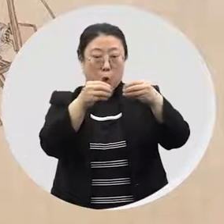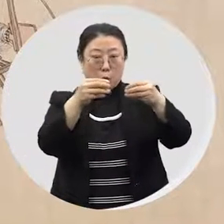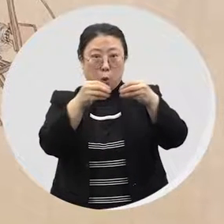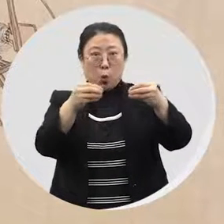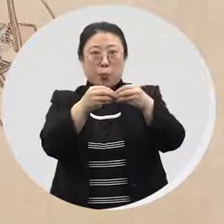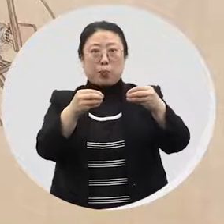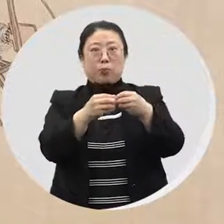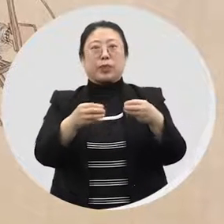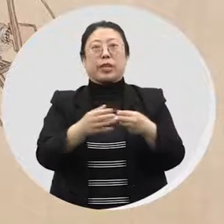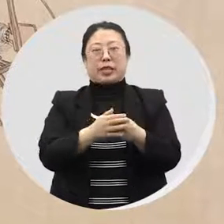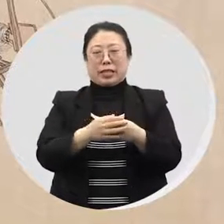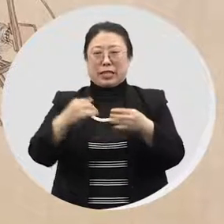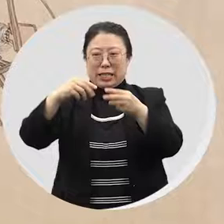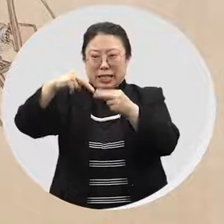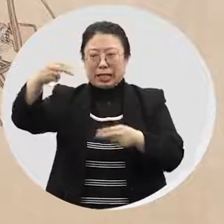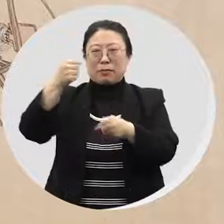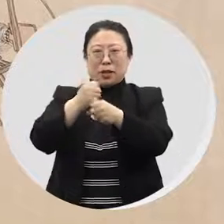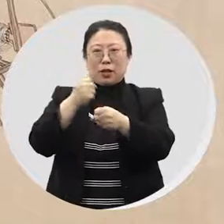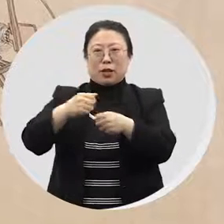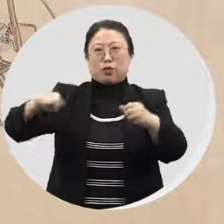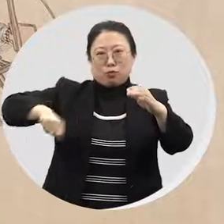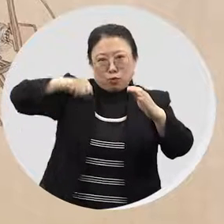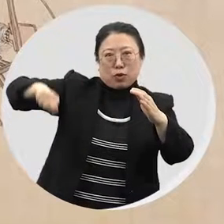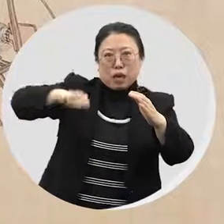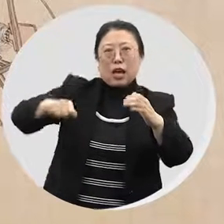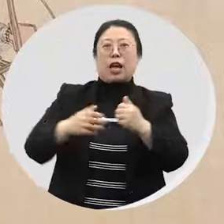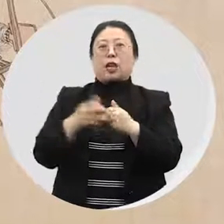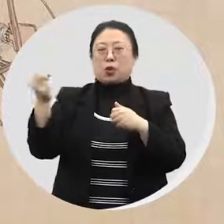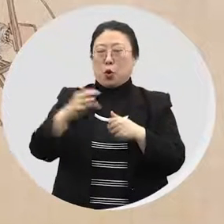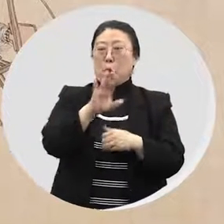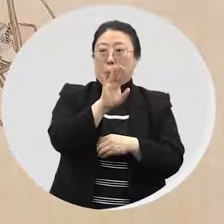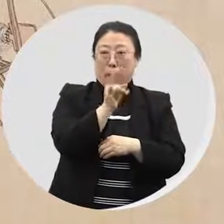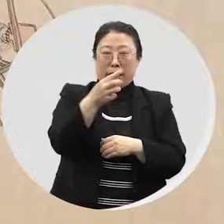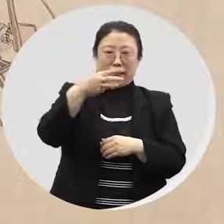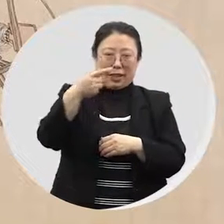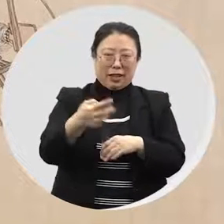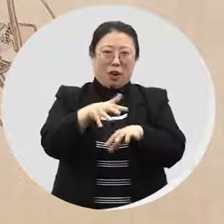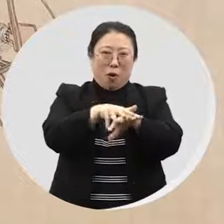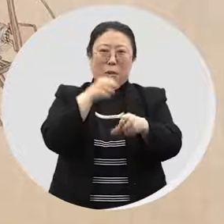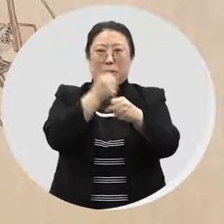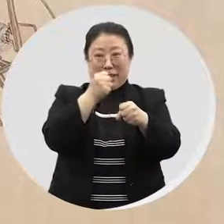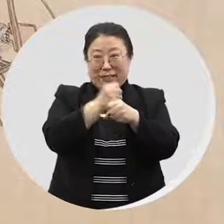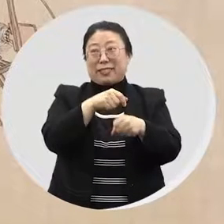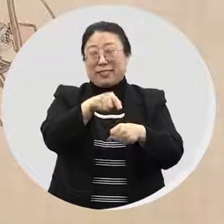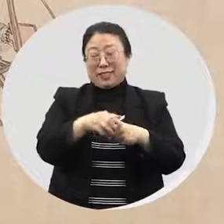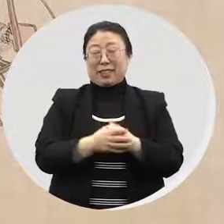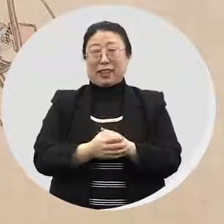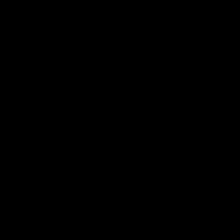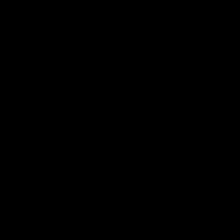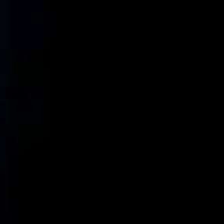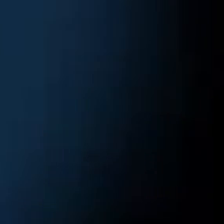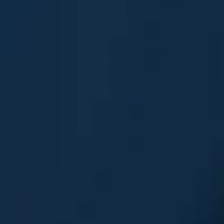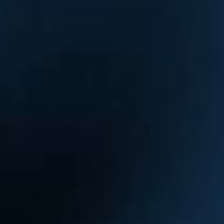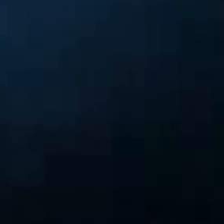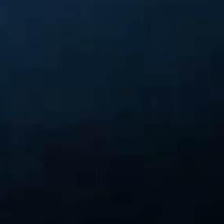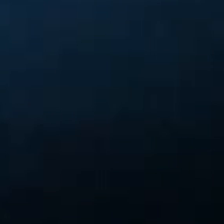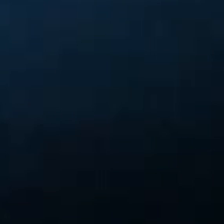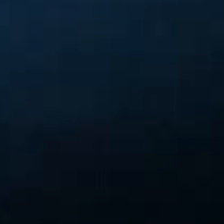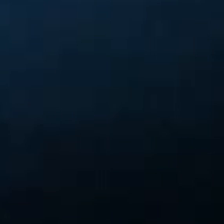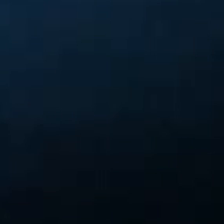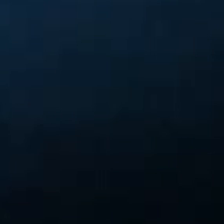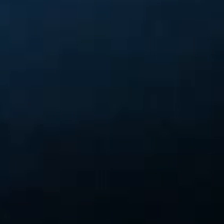또 손에서 시를 만들어내는 도구 물레랑 실로 옷감을 짜는 도구인 배틀도 보이네요